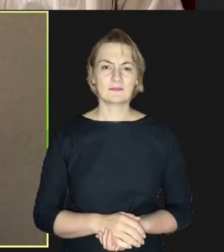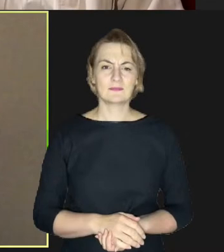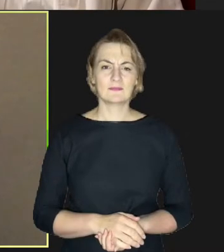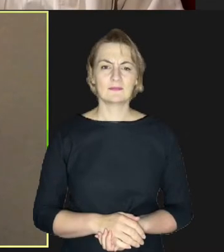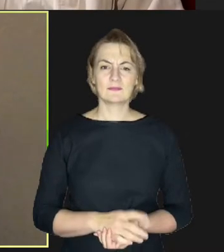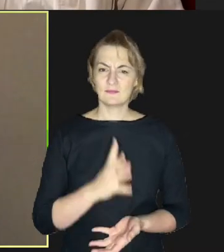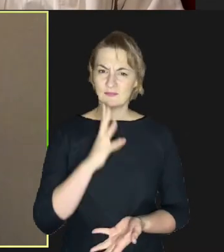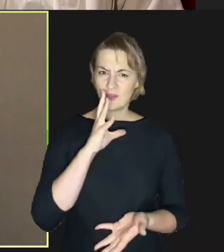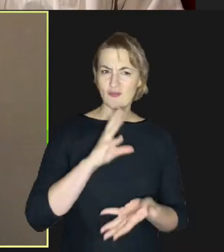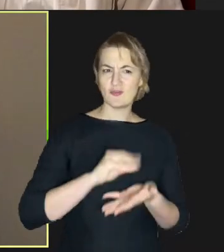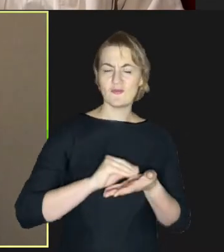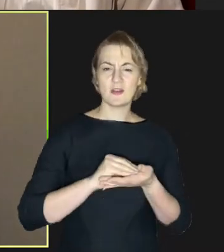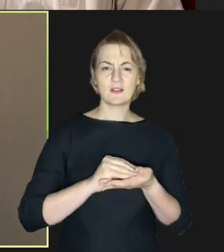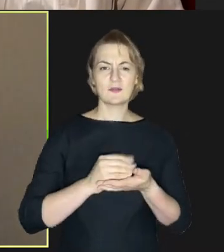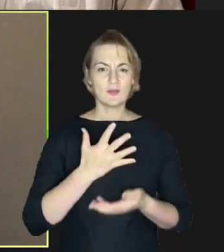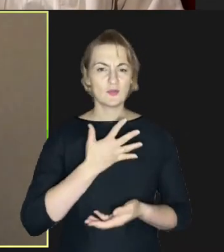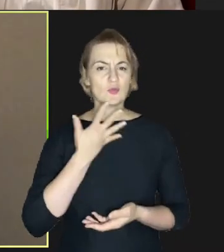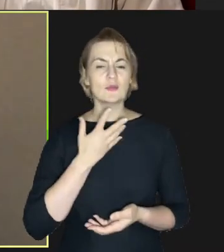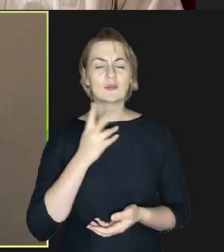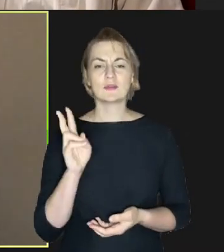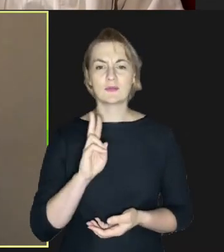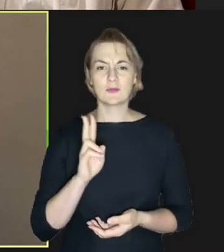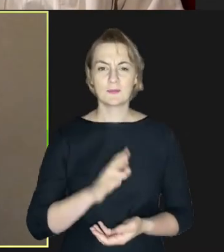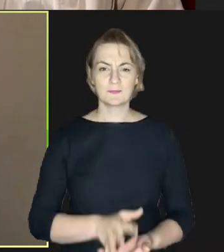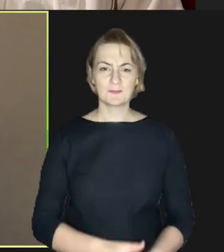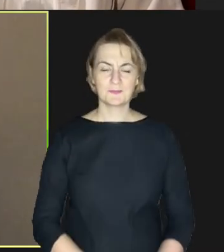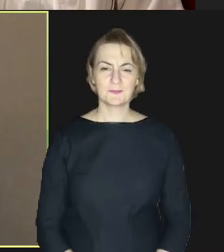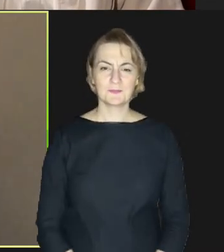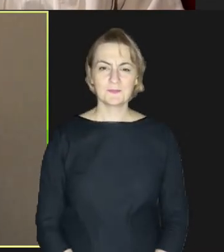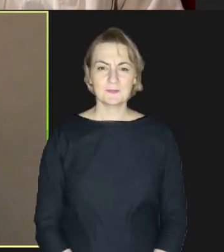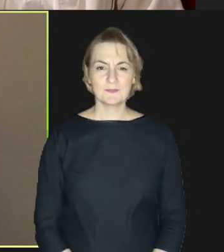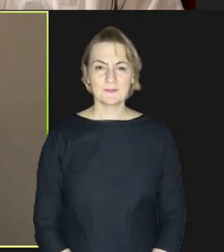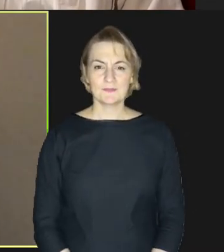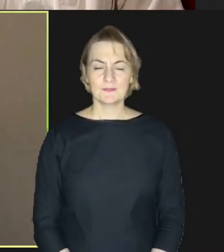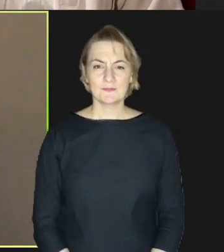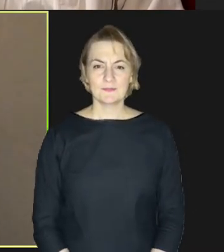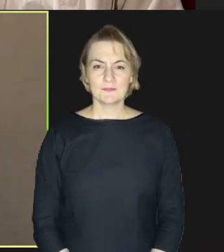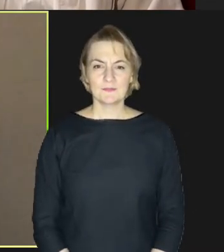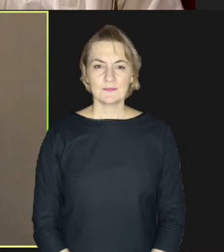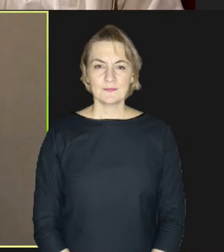doświadcza. No i tutaj,